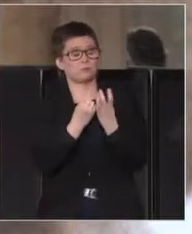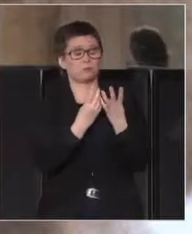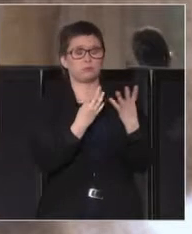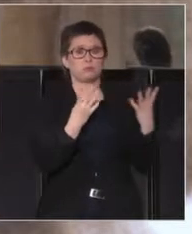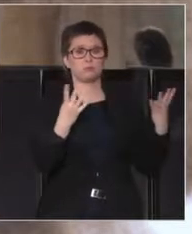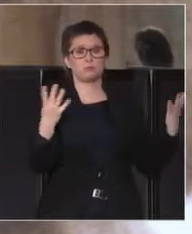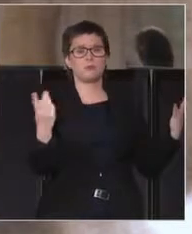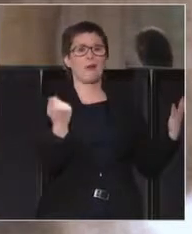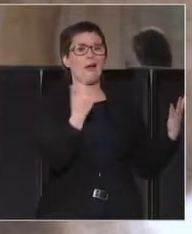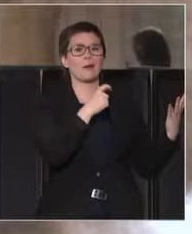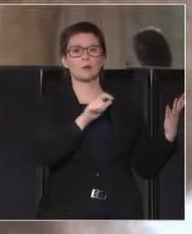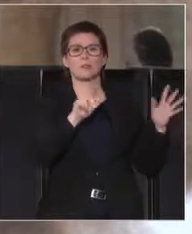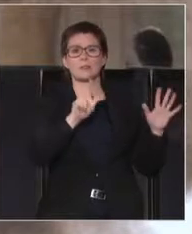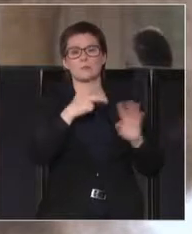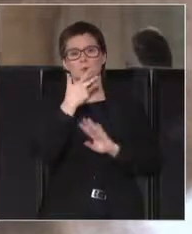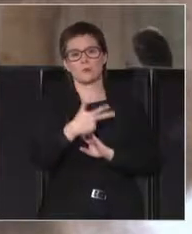137 Männer erhängt.